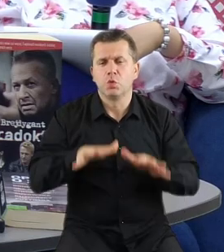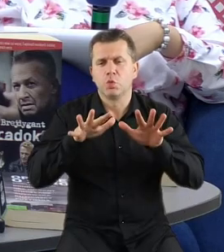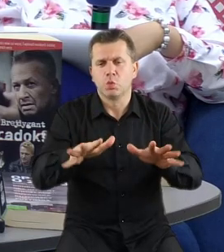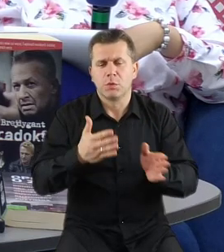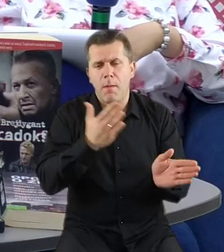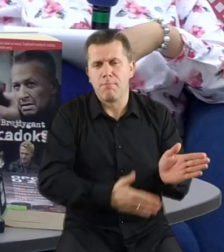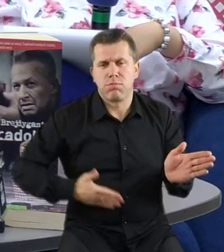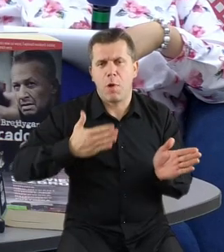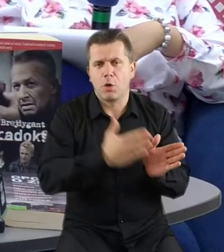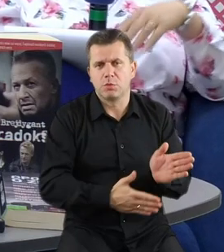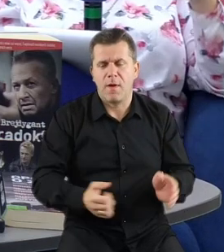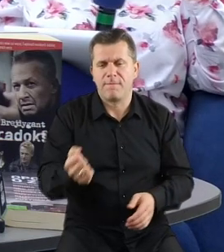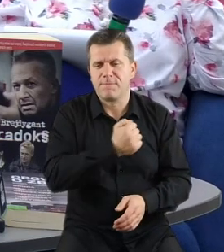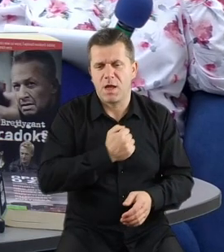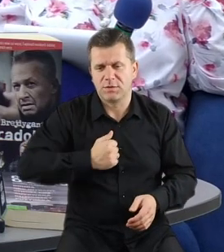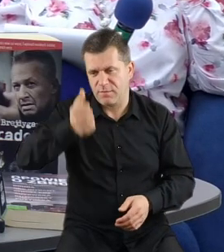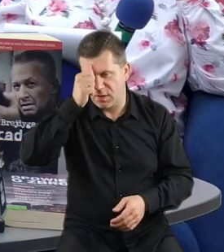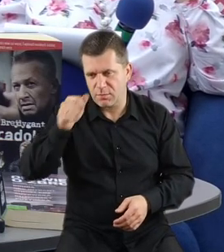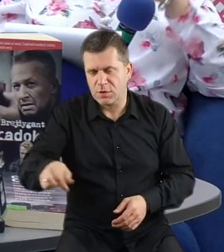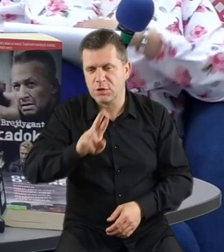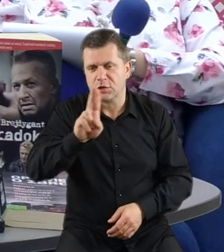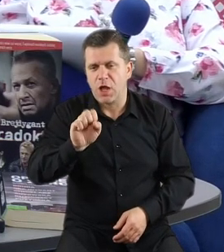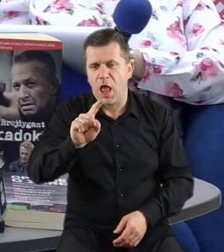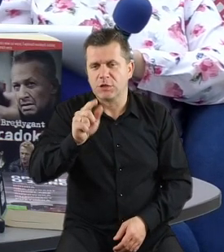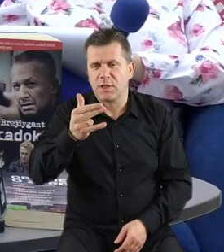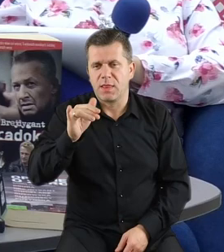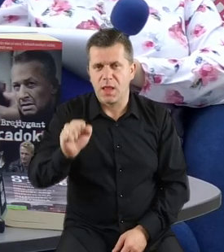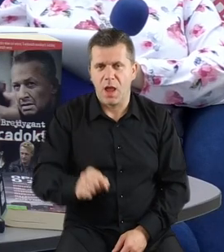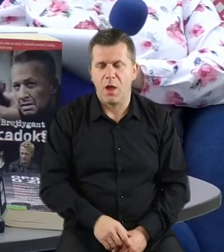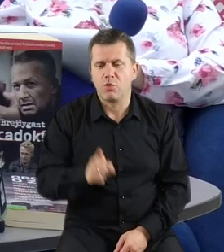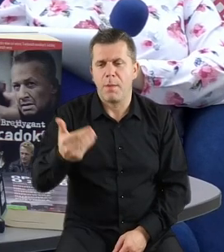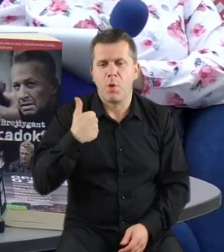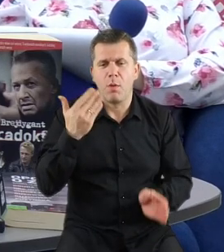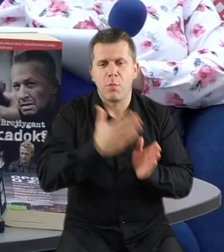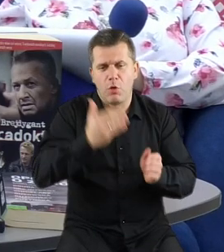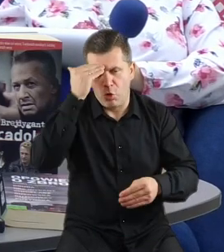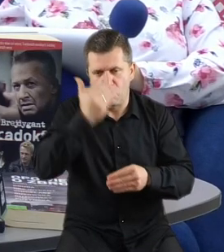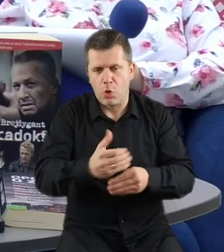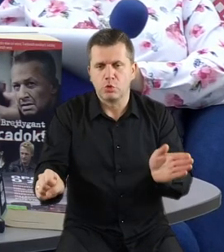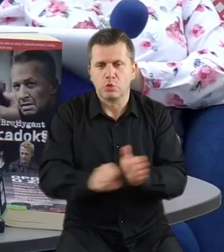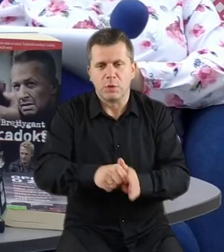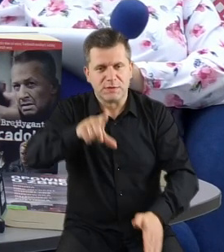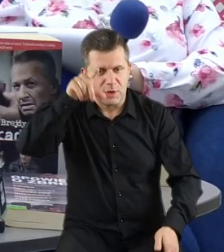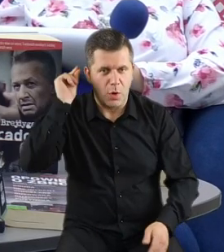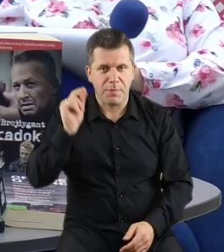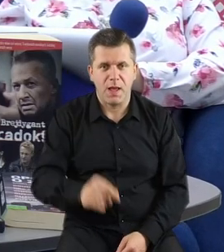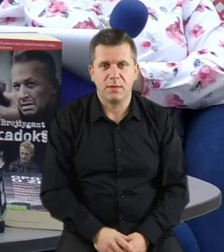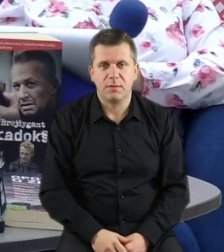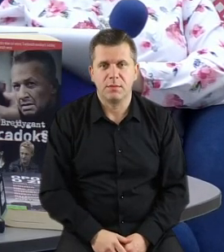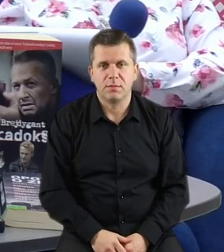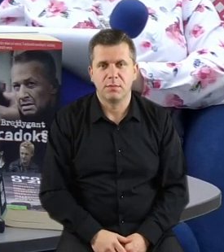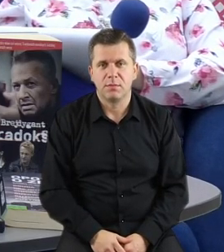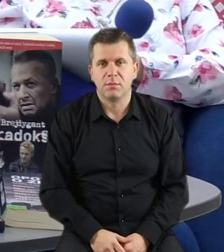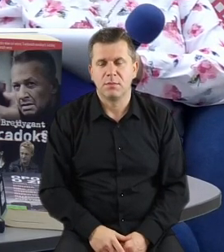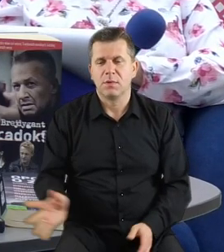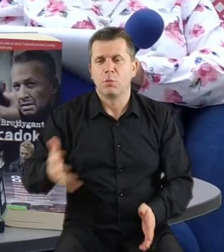dużo pociągiem, który w Warszawie nazwaliśmy rzeźnią. I to był pociąg nocny do Zakopanego. I